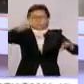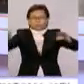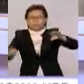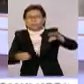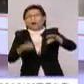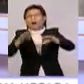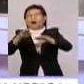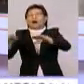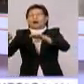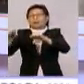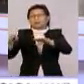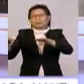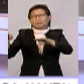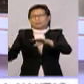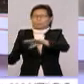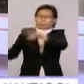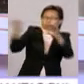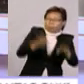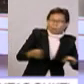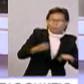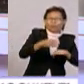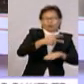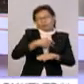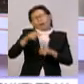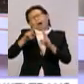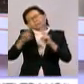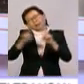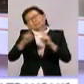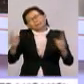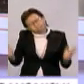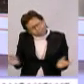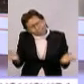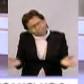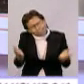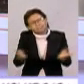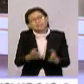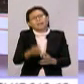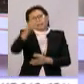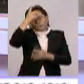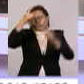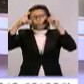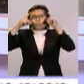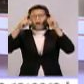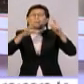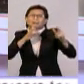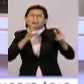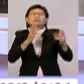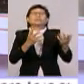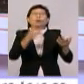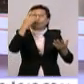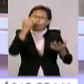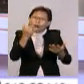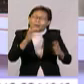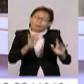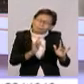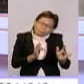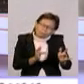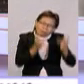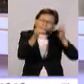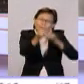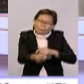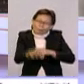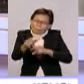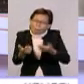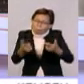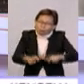Palu, Indonesia amat digalakkan. Timbalan Perdana Menteri Datuk Seri Dr. Wan Azizah Wan Ismail berkata ia bagi meringankan beban mangsa